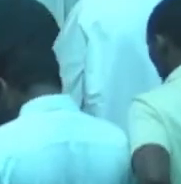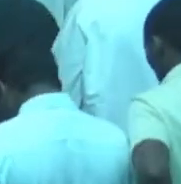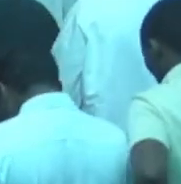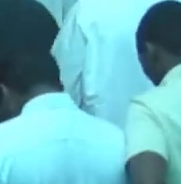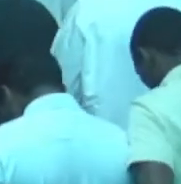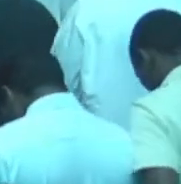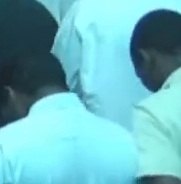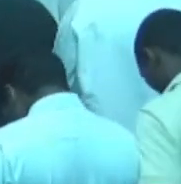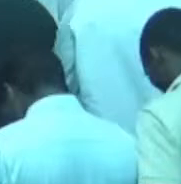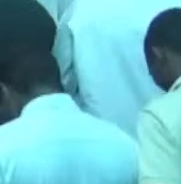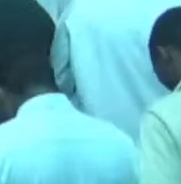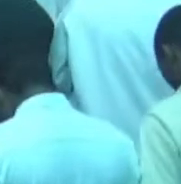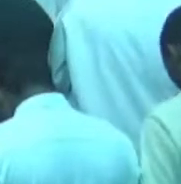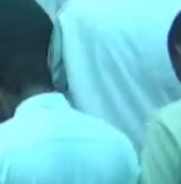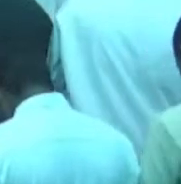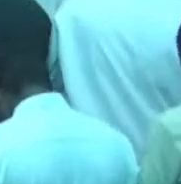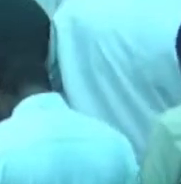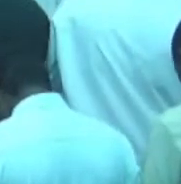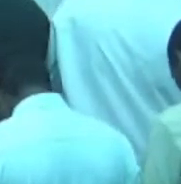سووا صفوفكم